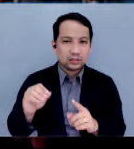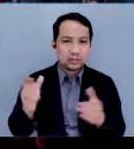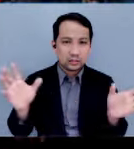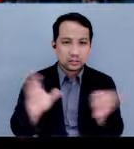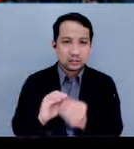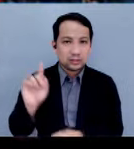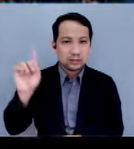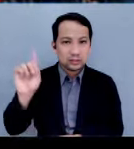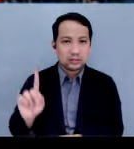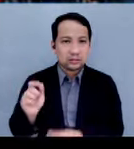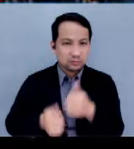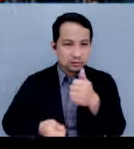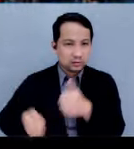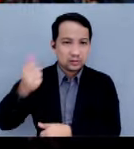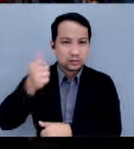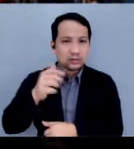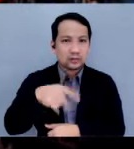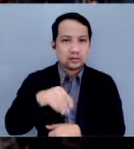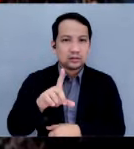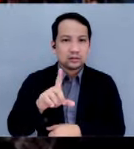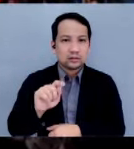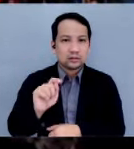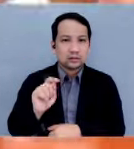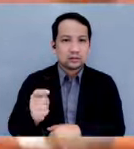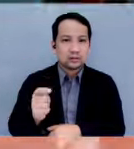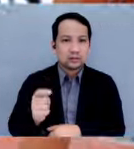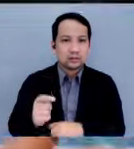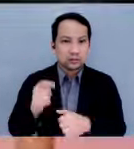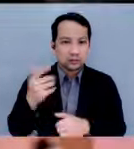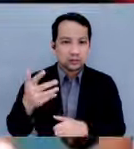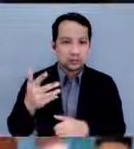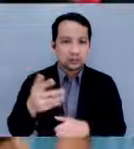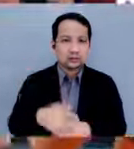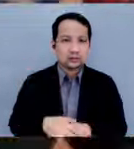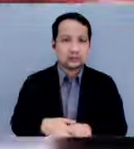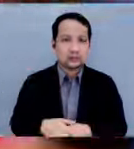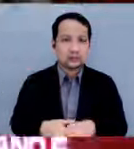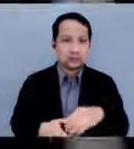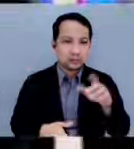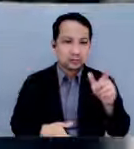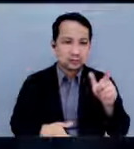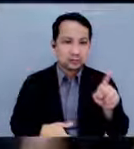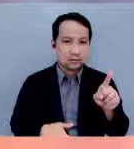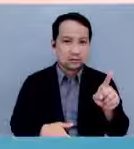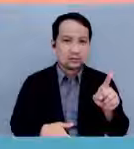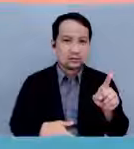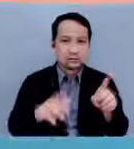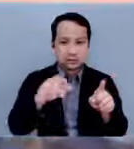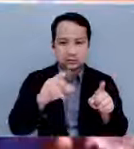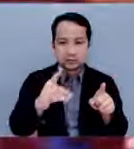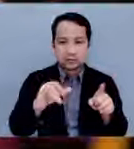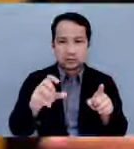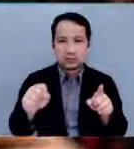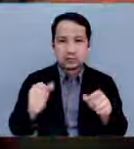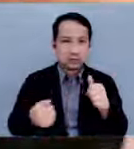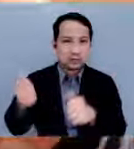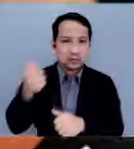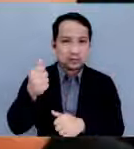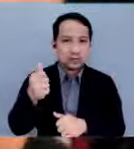nagbigay ng panalo sa PLDT matapos ang 5 sets. Nagtala ng 21 points si Savannah Davison para pangunahan ng